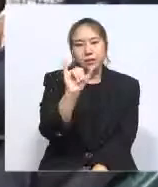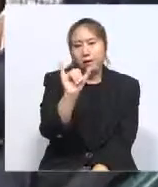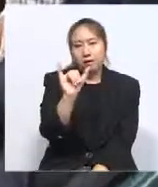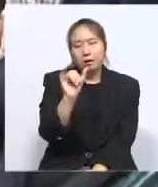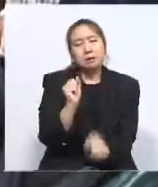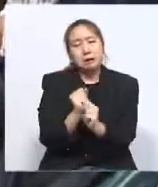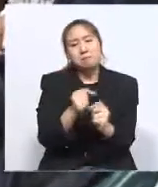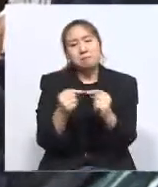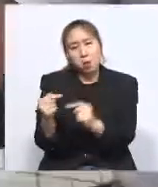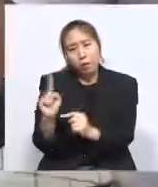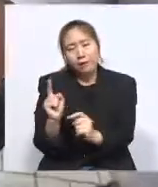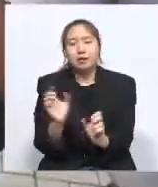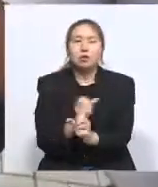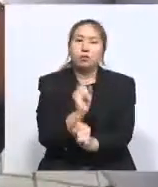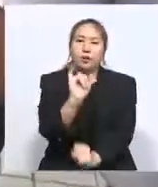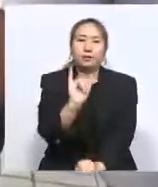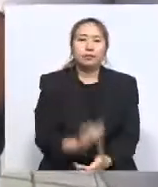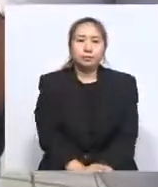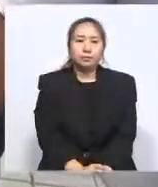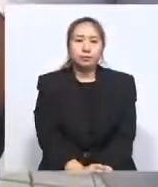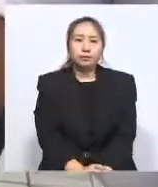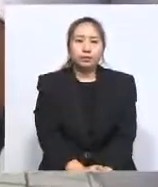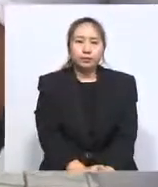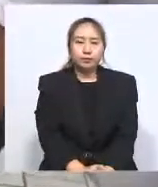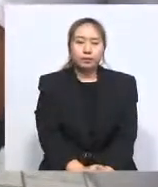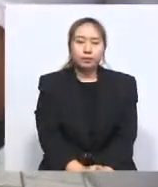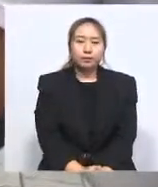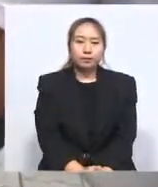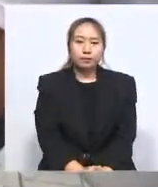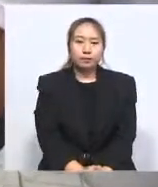ว่าจะดำเนินการต่อไปครับคุณศิริรักษ์คุณสถานุครับ